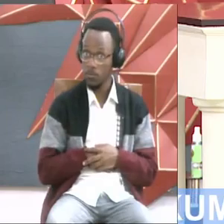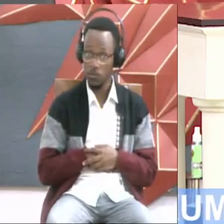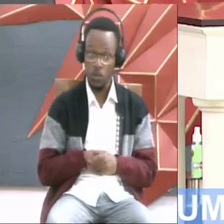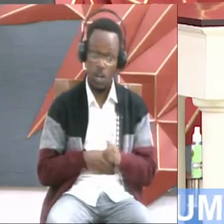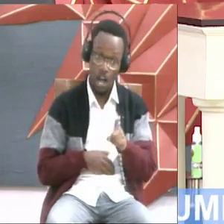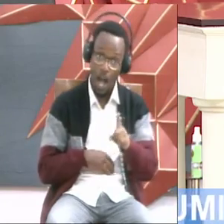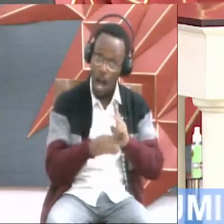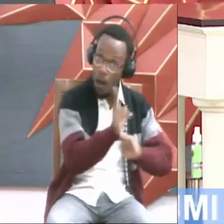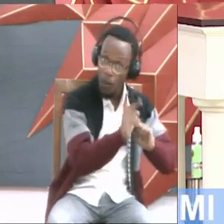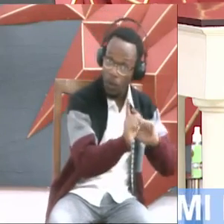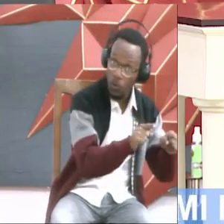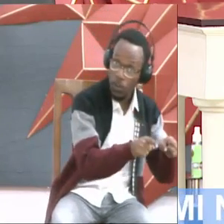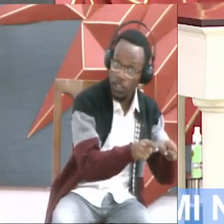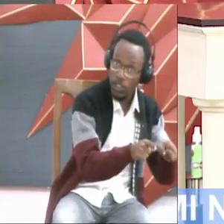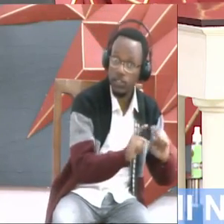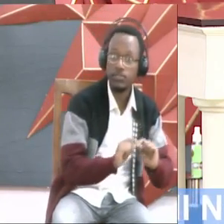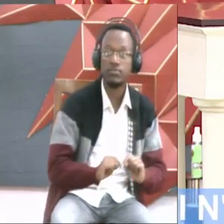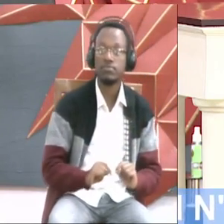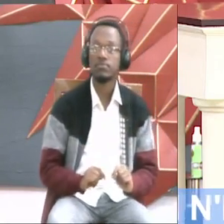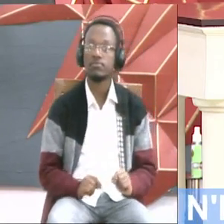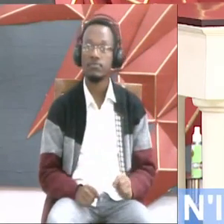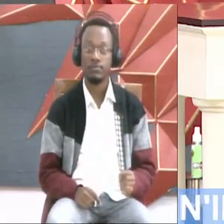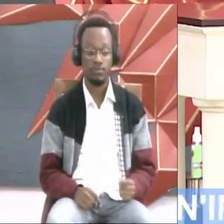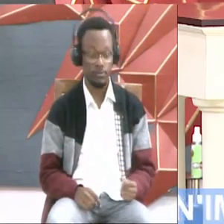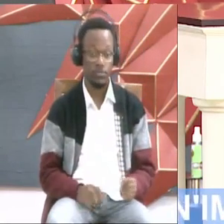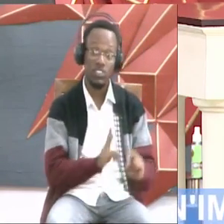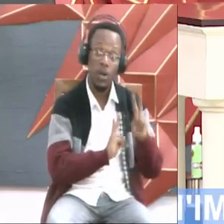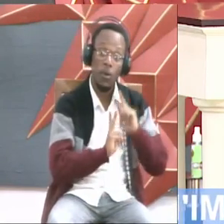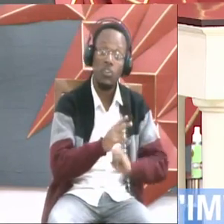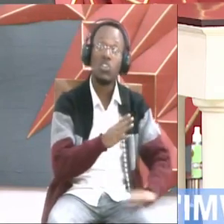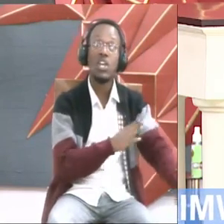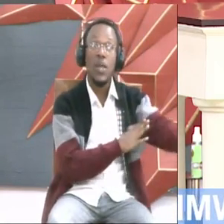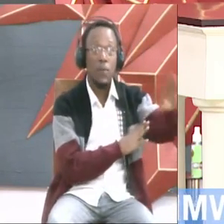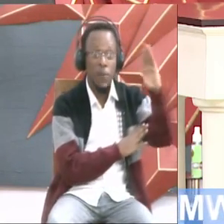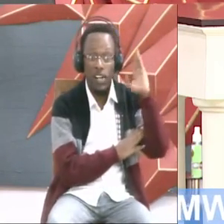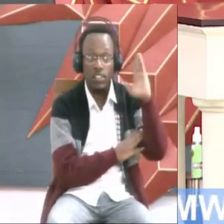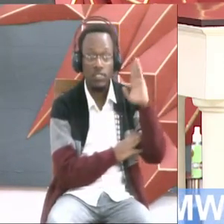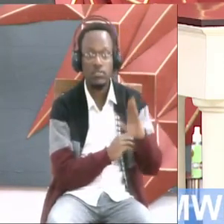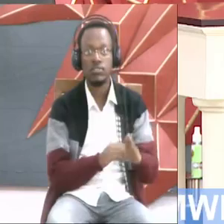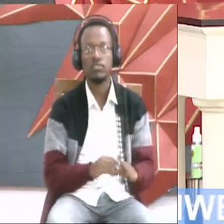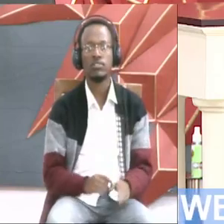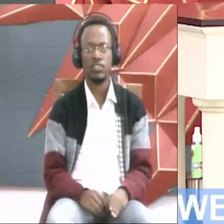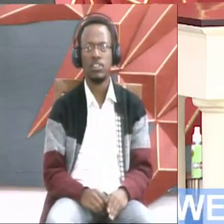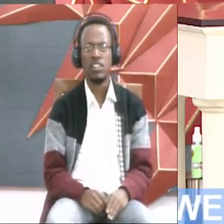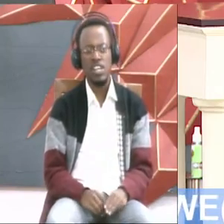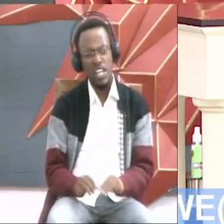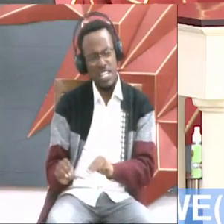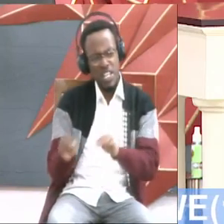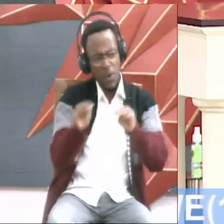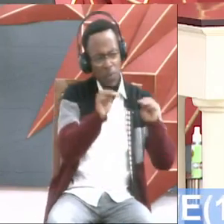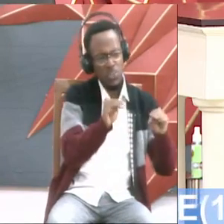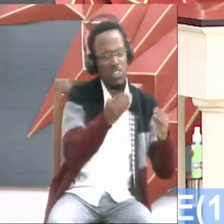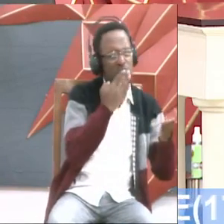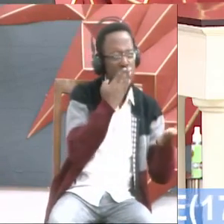abo nibo Imana yanduruka ijana mu kirere cyiza